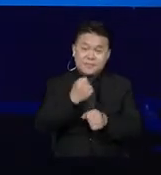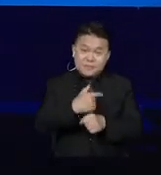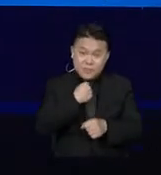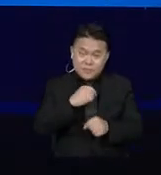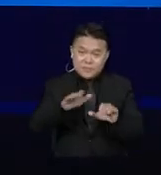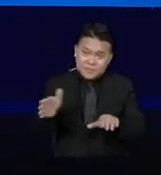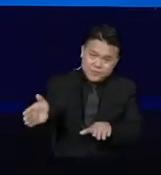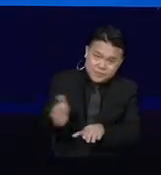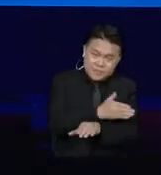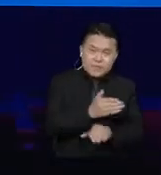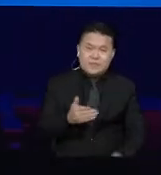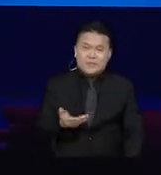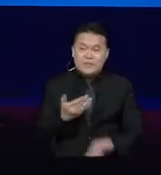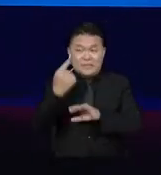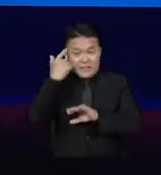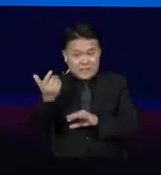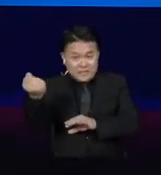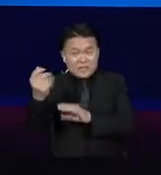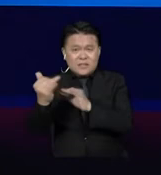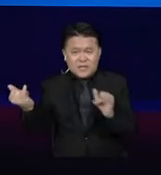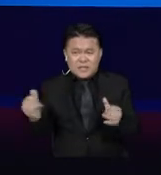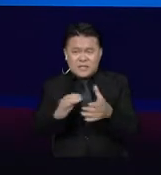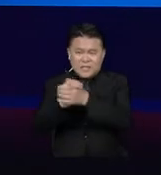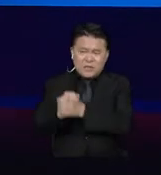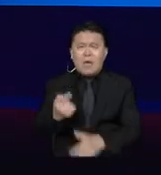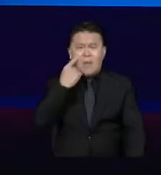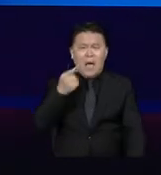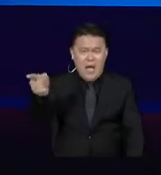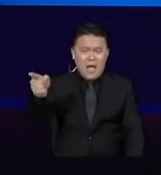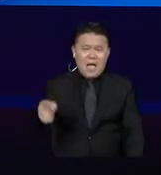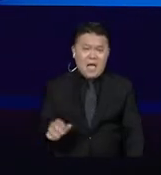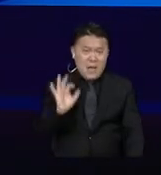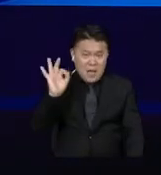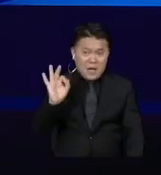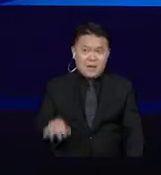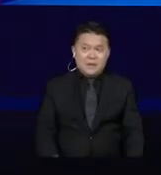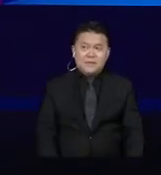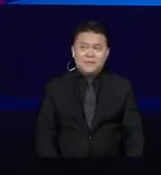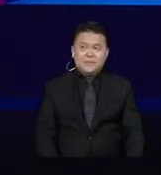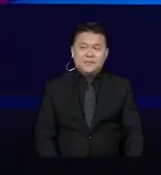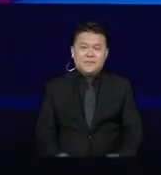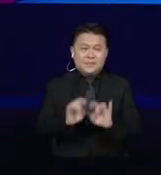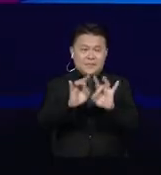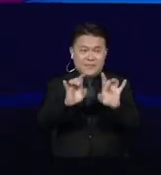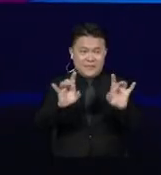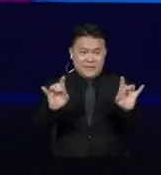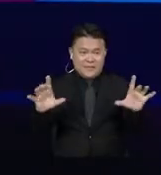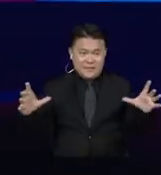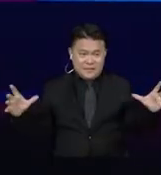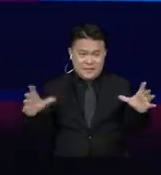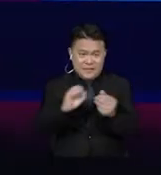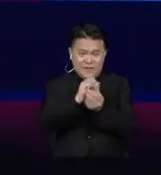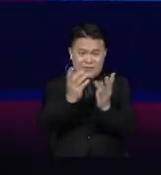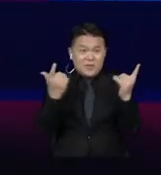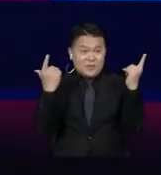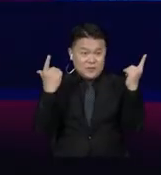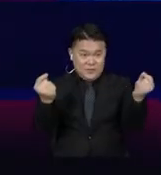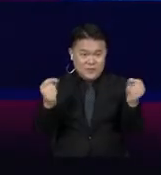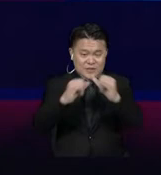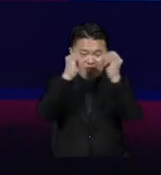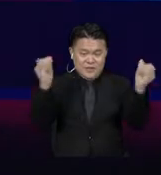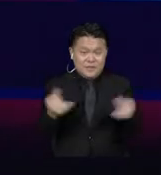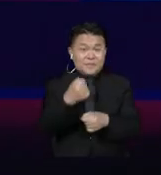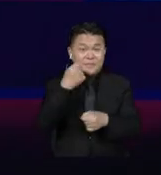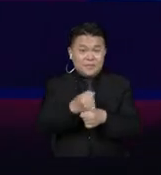with. 저는 사실 오늘 박사님의 강연 중에서 한 사람 한 사람이 모여서 꽃다발과 같은 그런 사회를